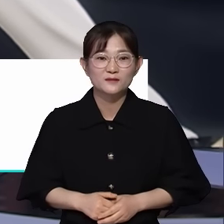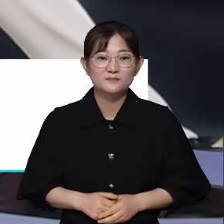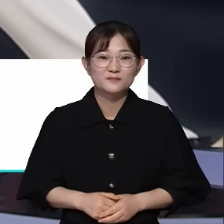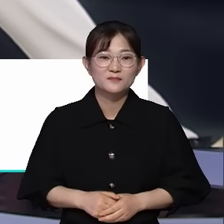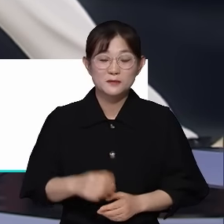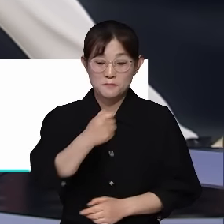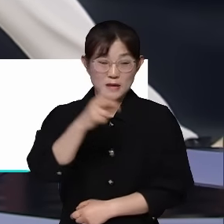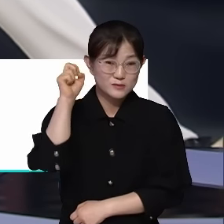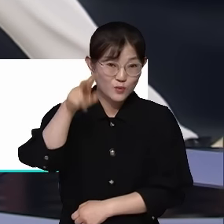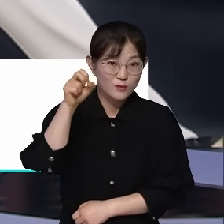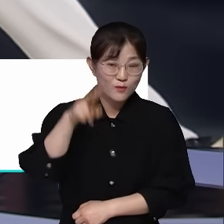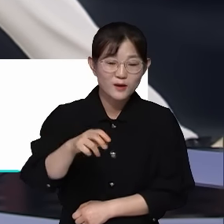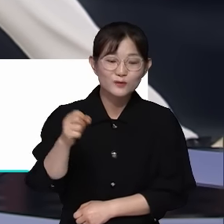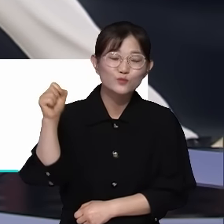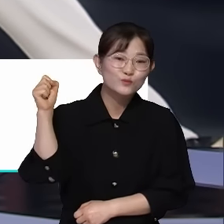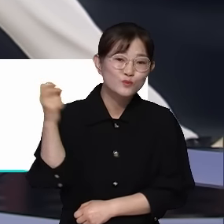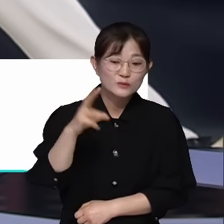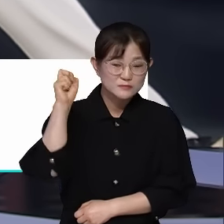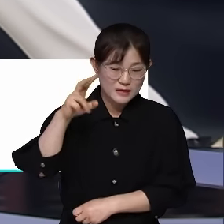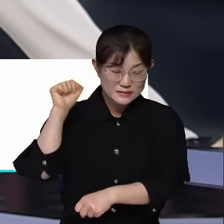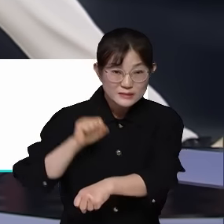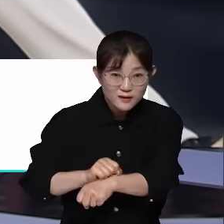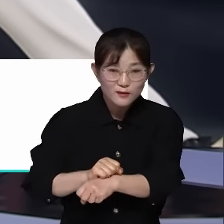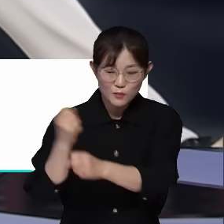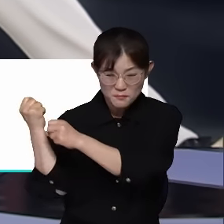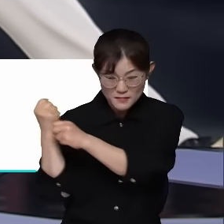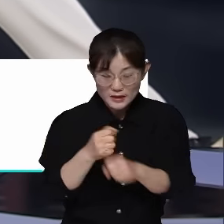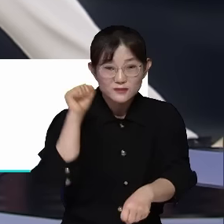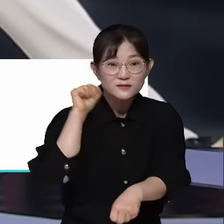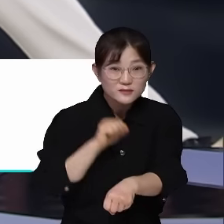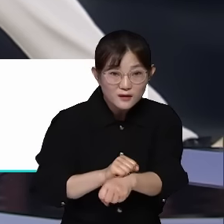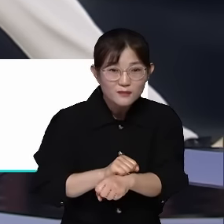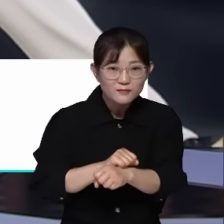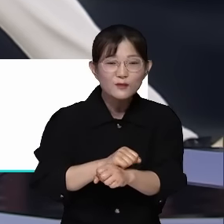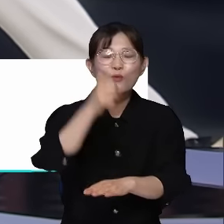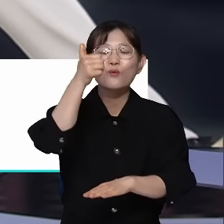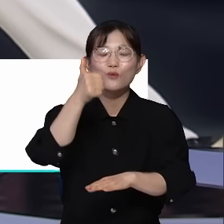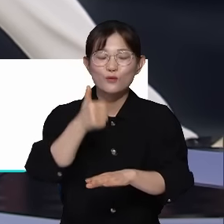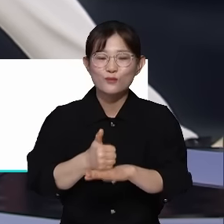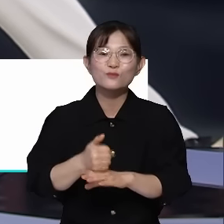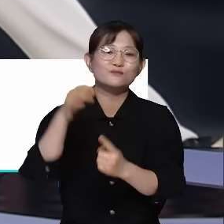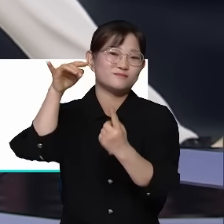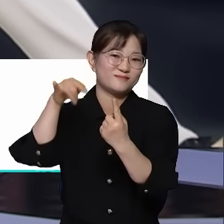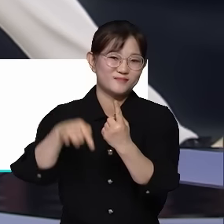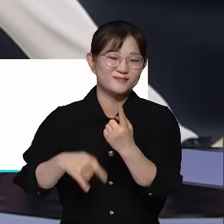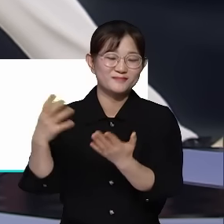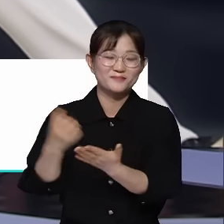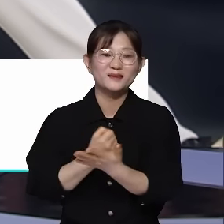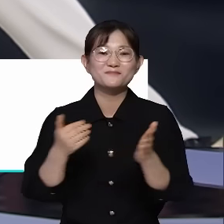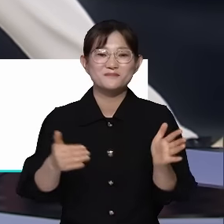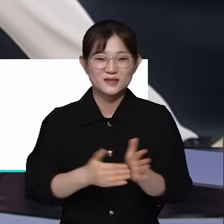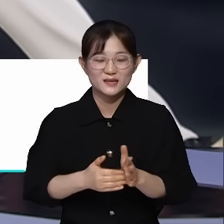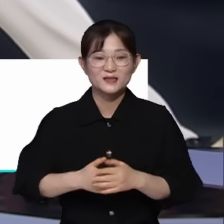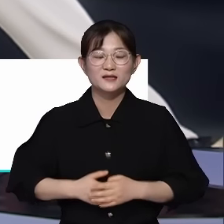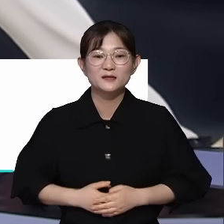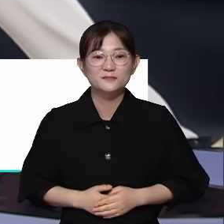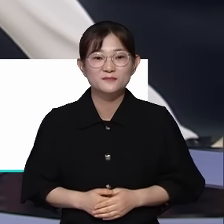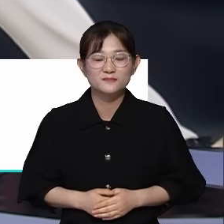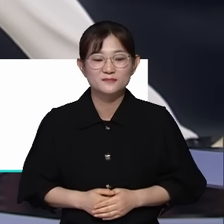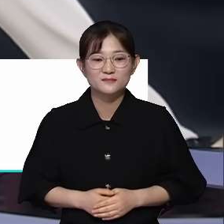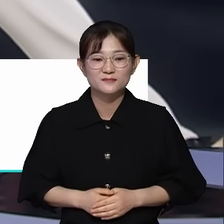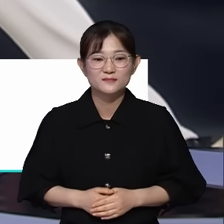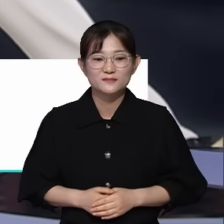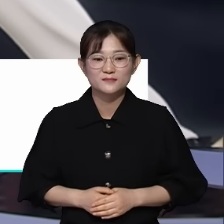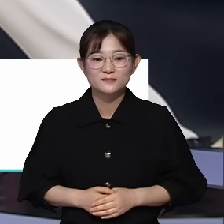선발과 탄탄한 불펜, 위기 때마다 터진 불방망이가 시즌은 물론 한국 시리즈까지 상대팀을 압도했습니다.